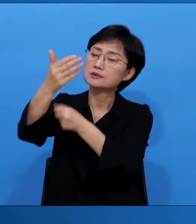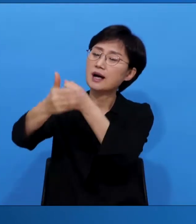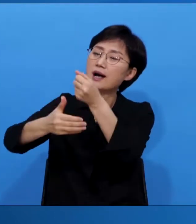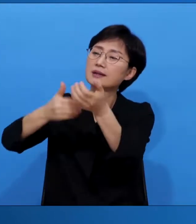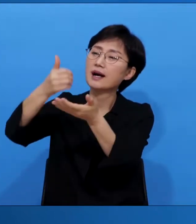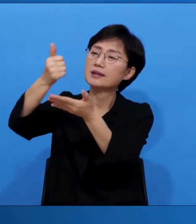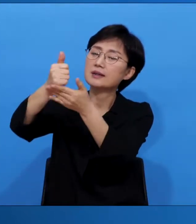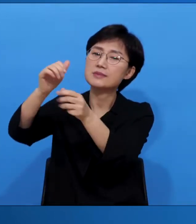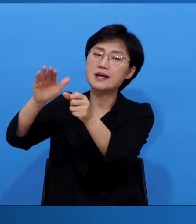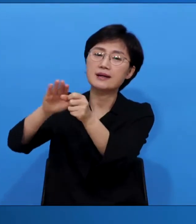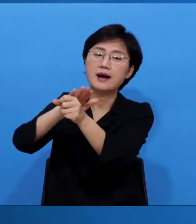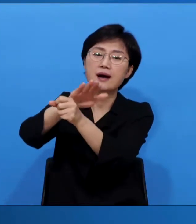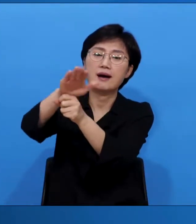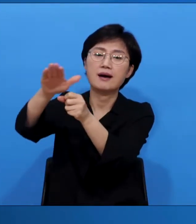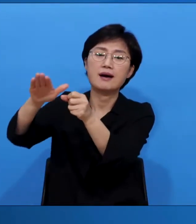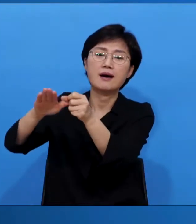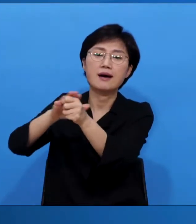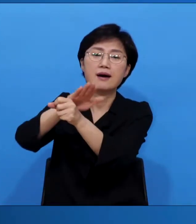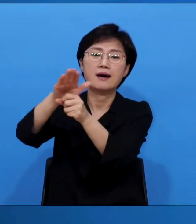한없는